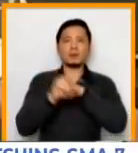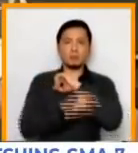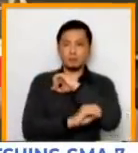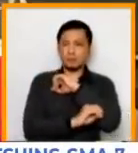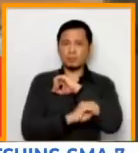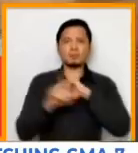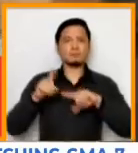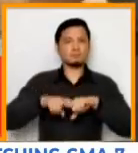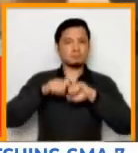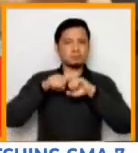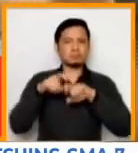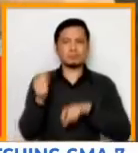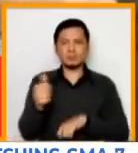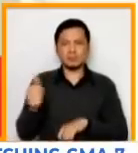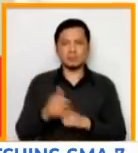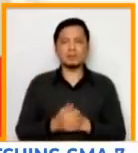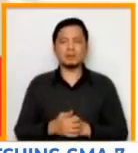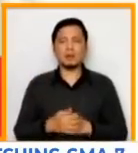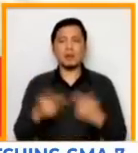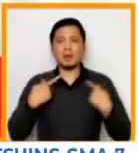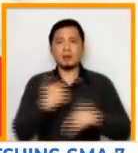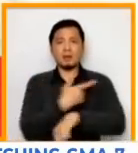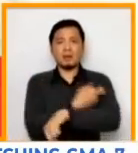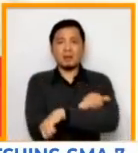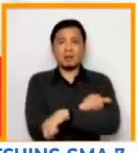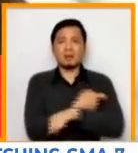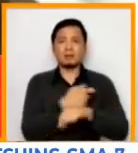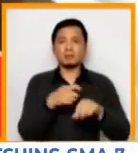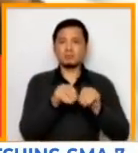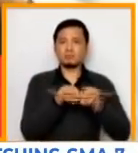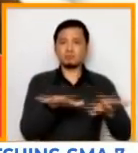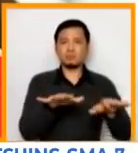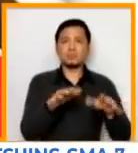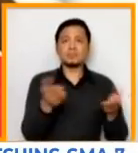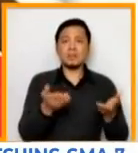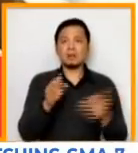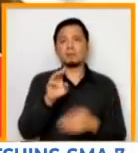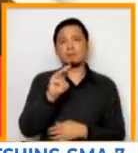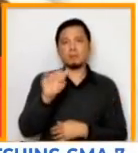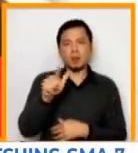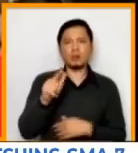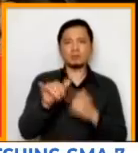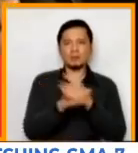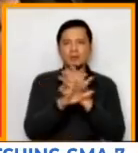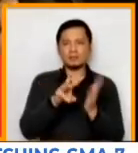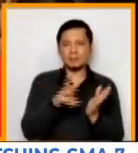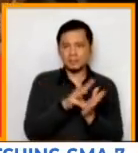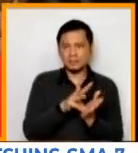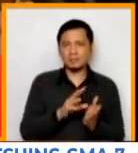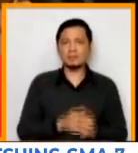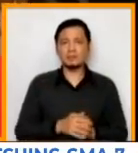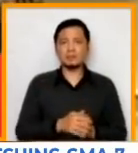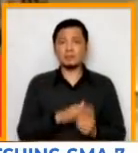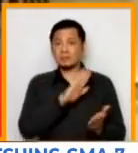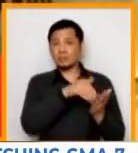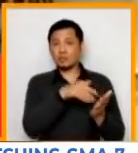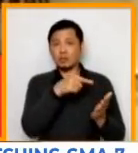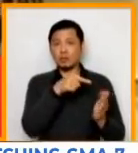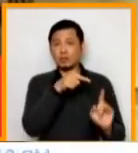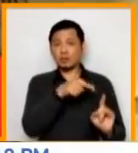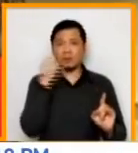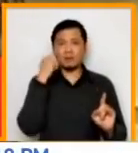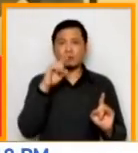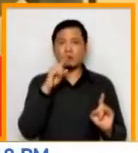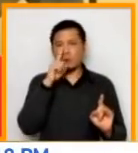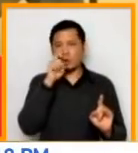Nagkaroon naman ng vaccine rollout sa isang mall sa Davao City. Ang vaccination site ay para lamang sa mga senior citizen na